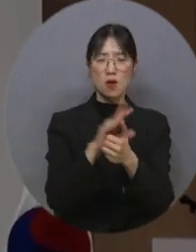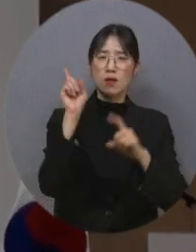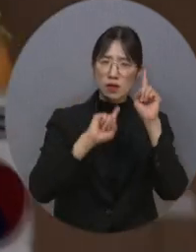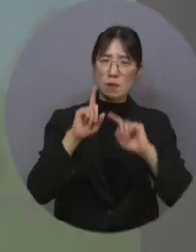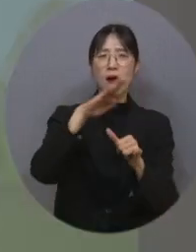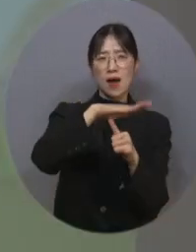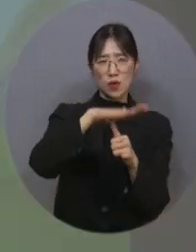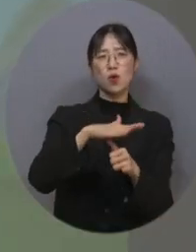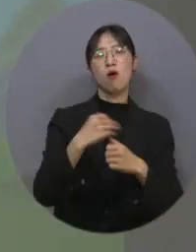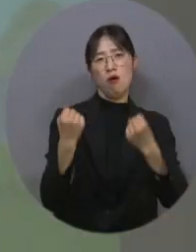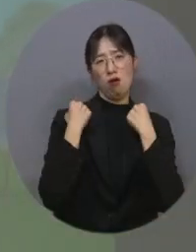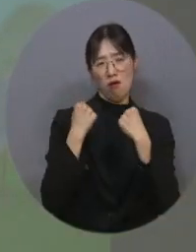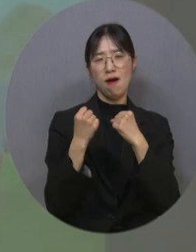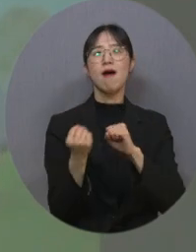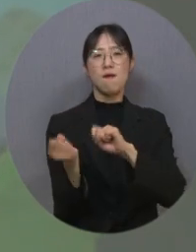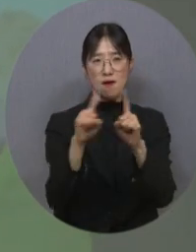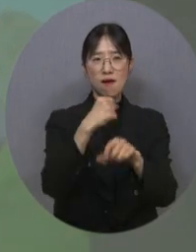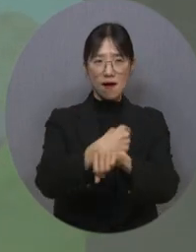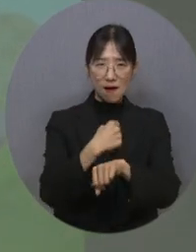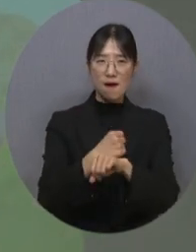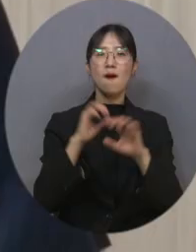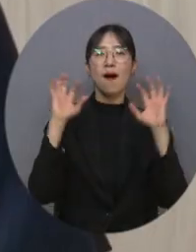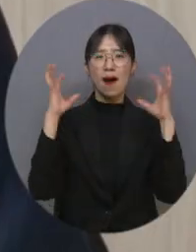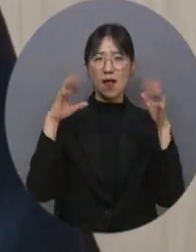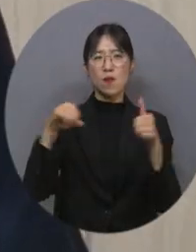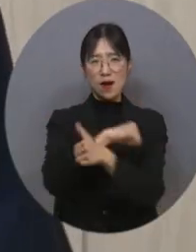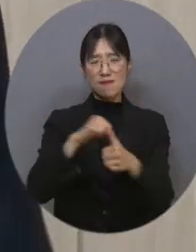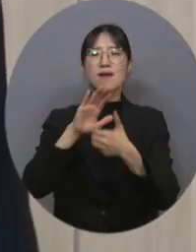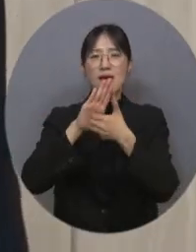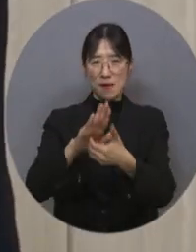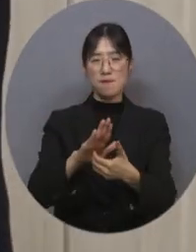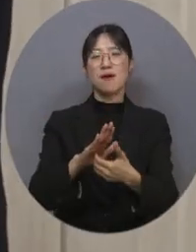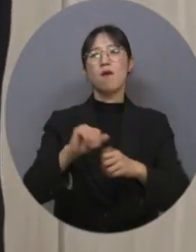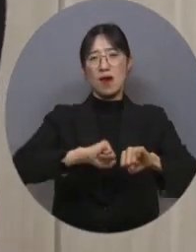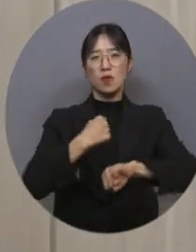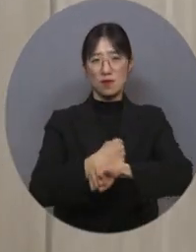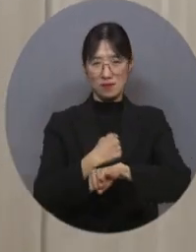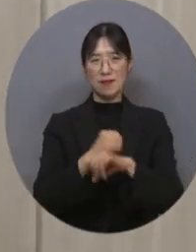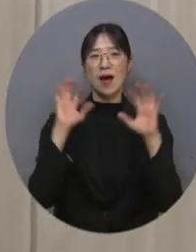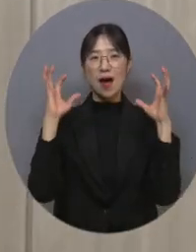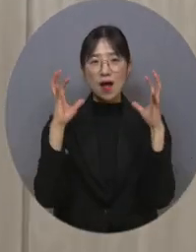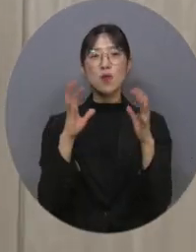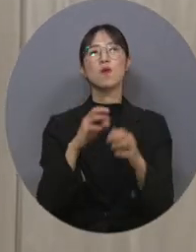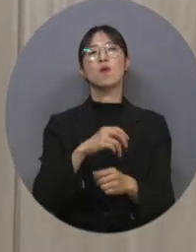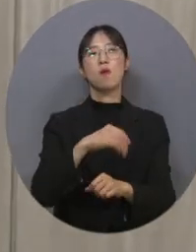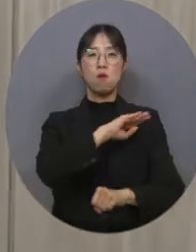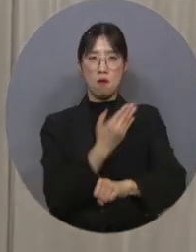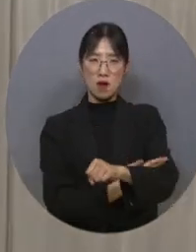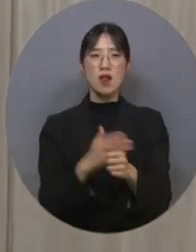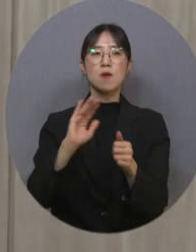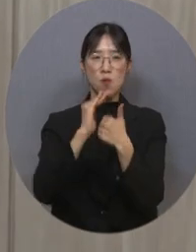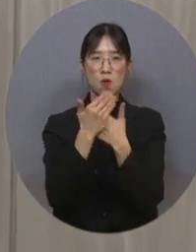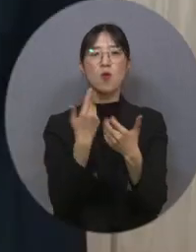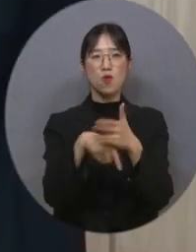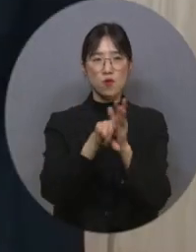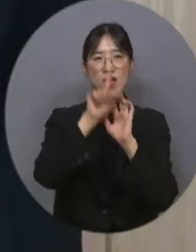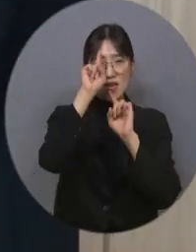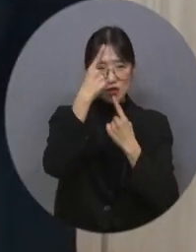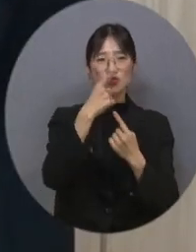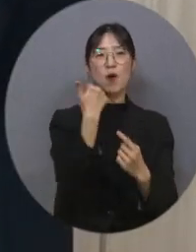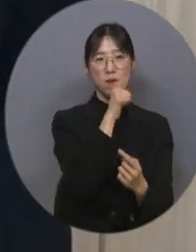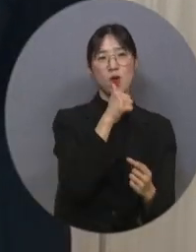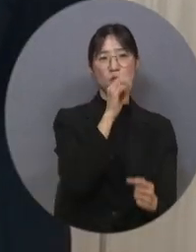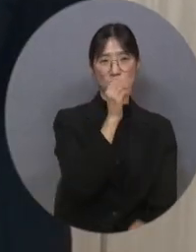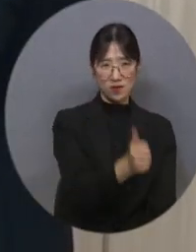회복시키고 아동학대 예방 업무를 수행하고 있습니다. 아동의 권리 보호를 위해 법률 자문으로 이주영 변호사를,